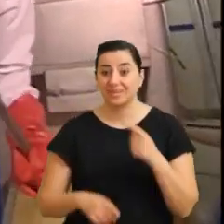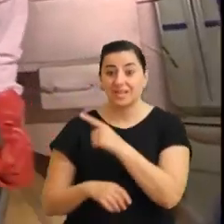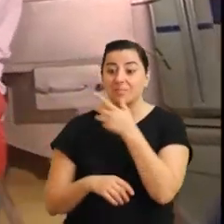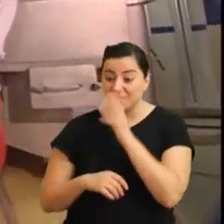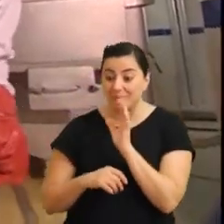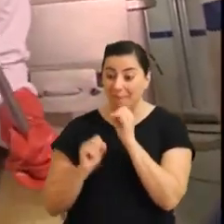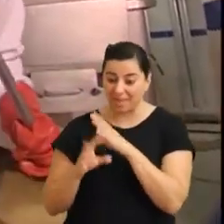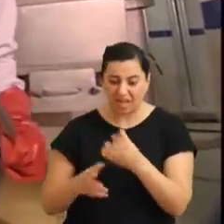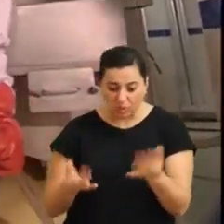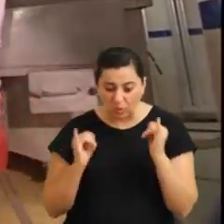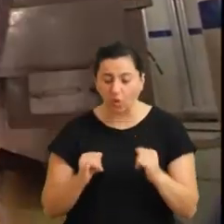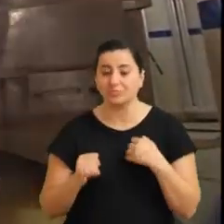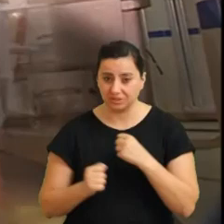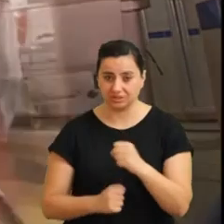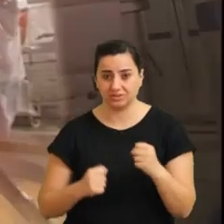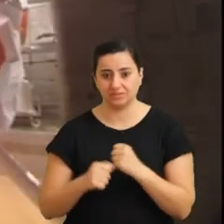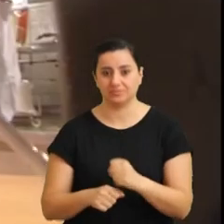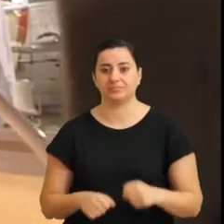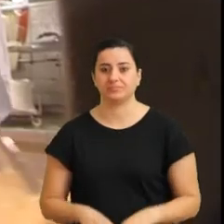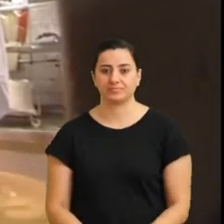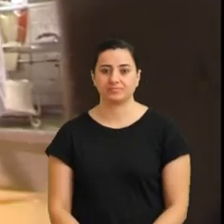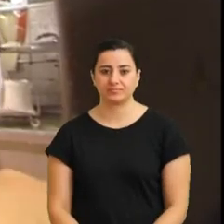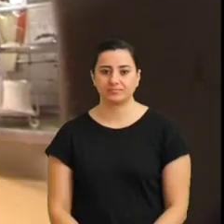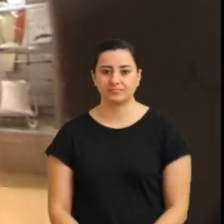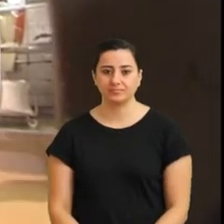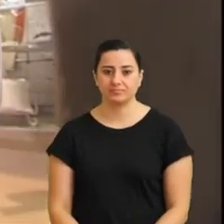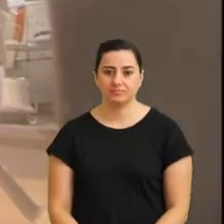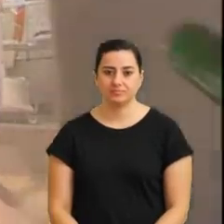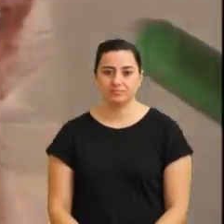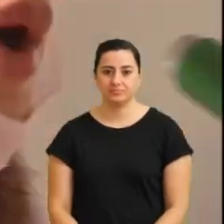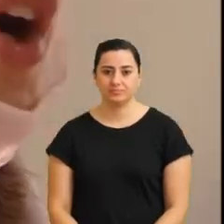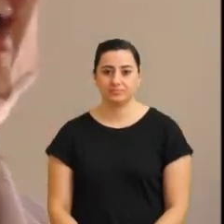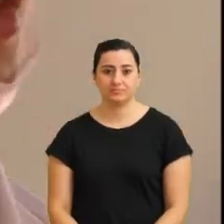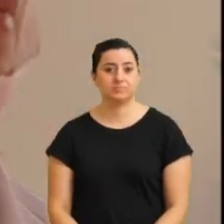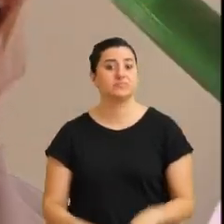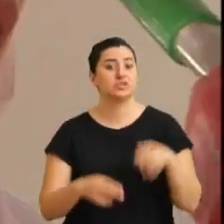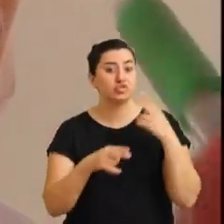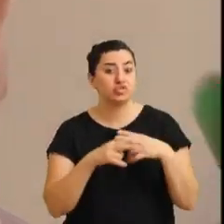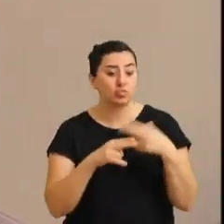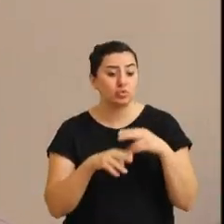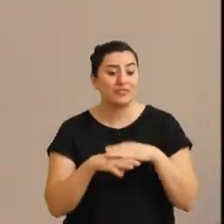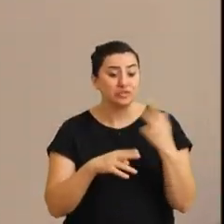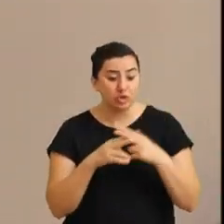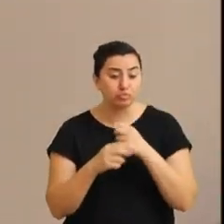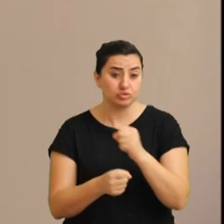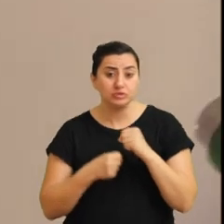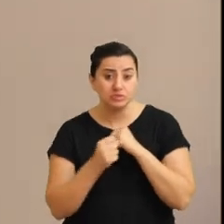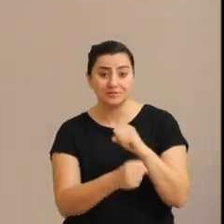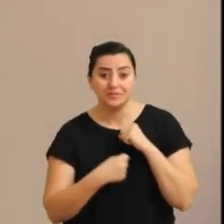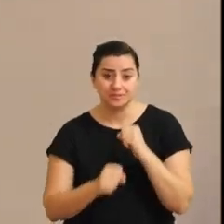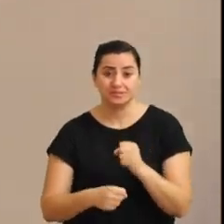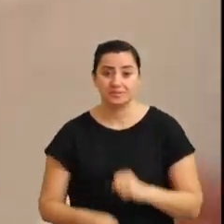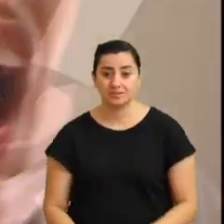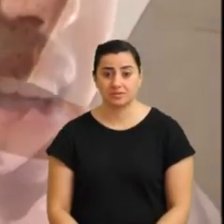Yapamadın, jel jel oldu, jel jel. Mert karıştırıyor. Çabuk karıştırman lazım. Çabuk